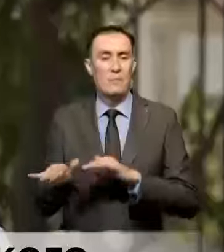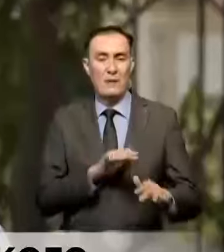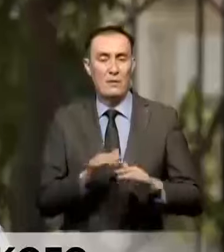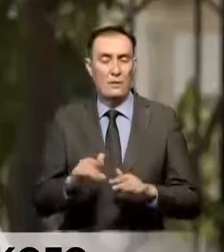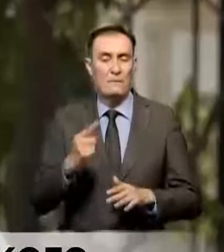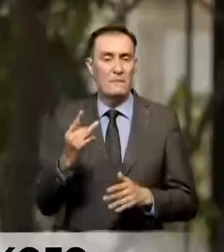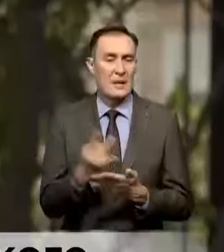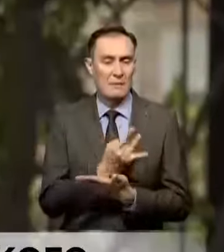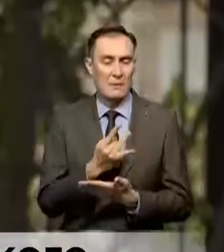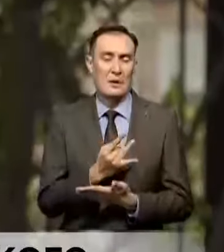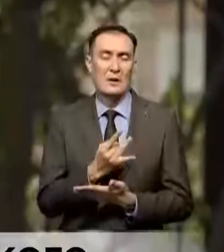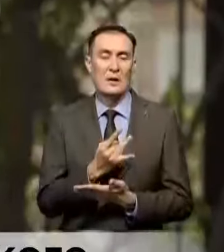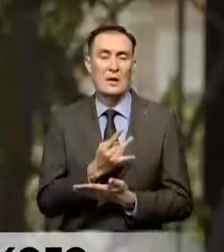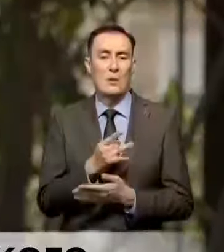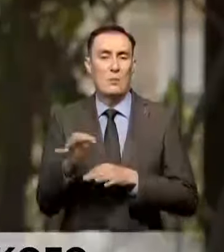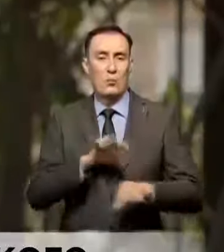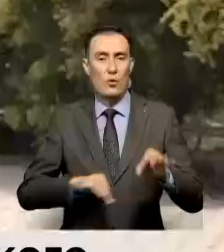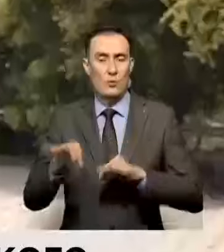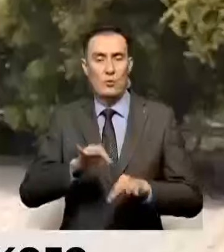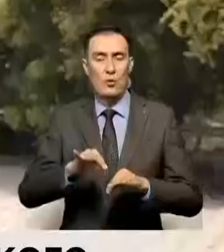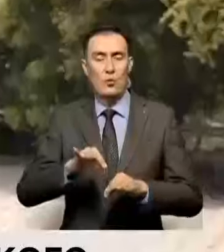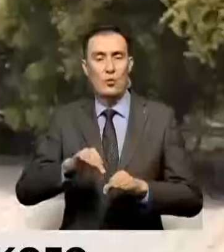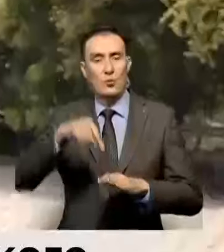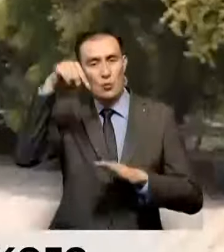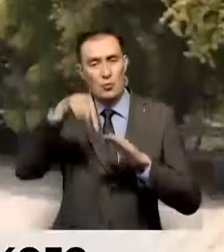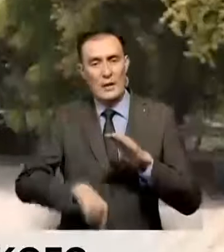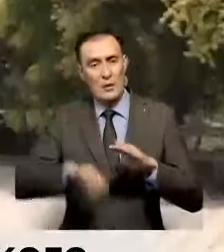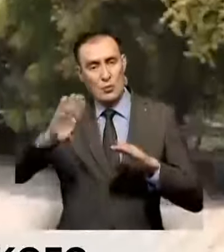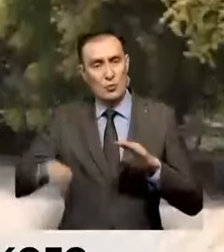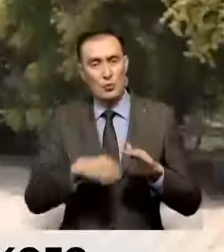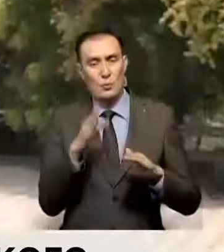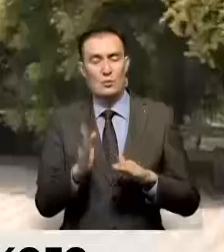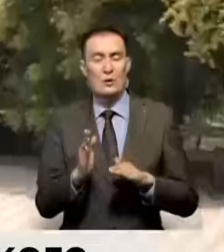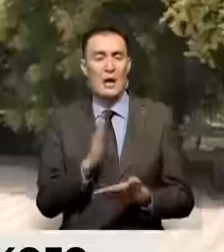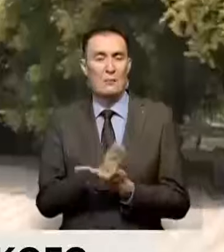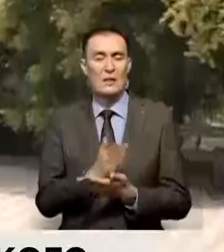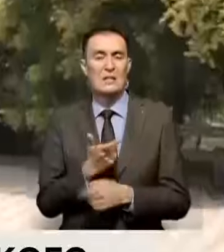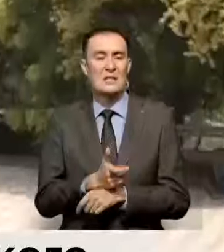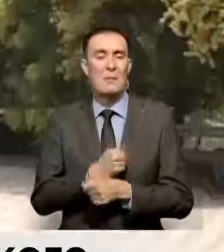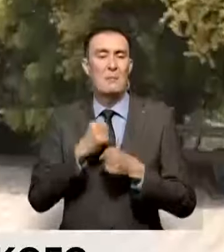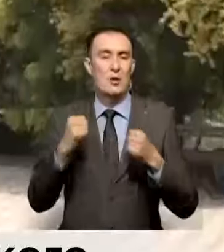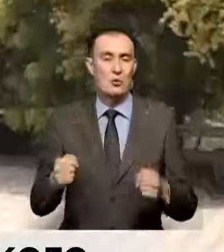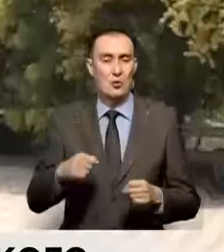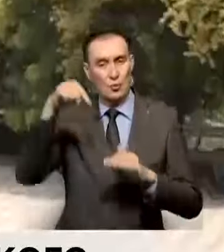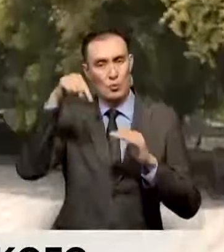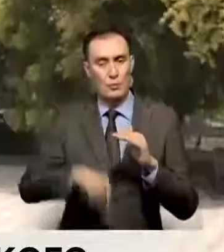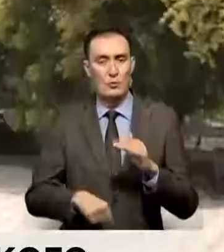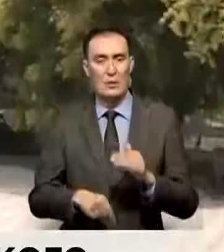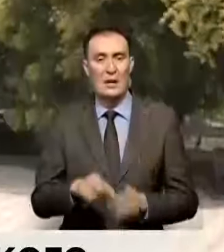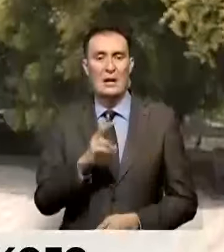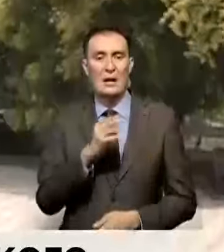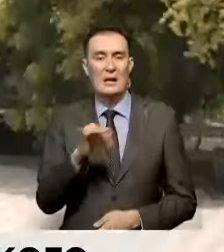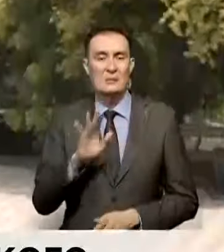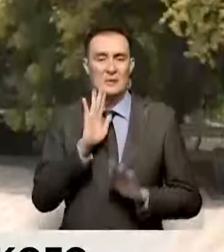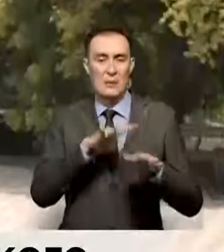портов проект по углублению. Результатом данной работы порт Курых будет обладать самой большой глубиной на Каспийском